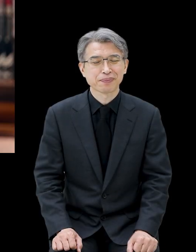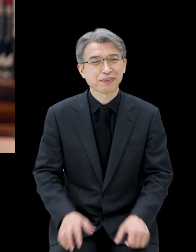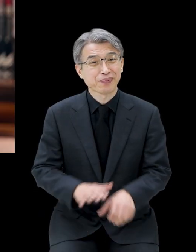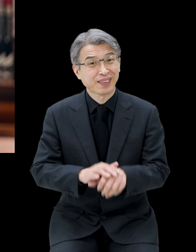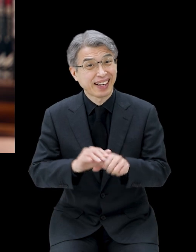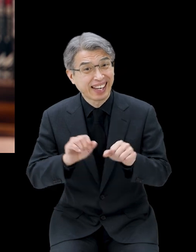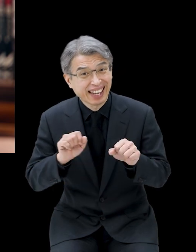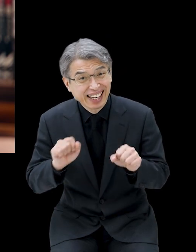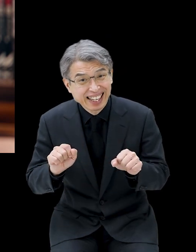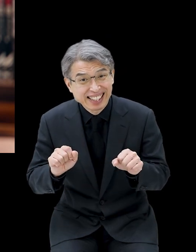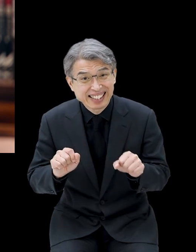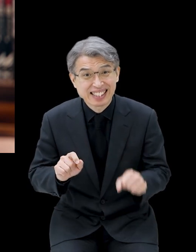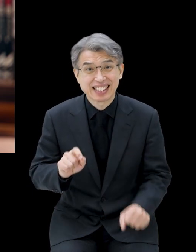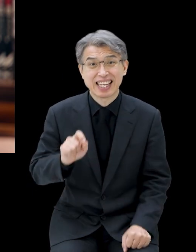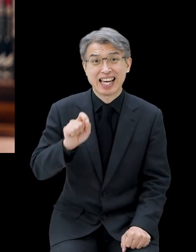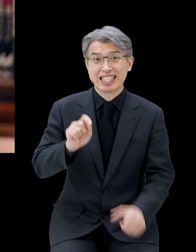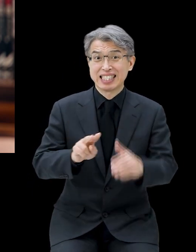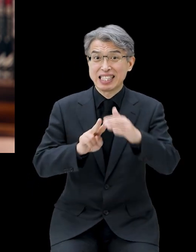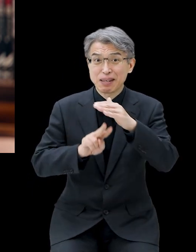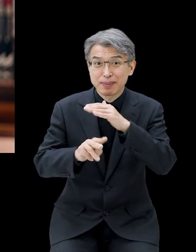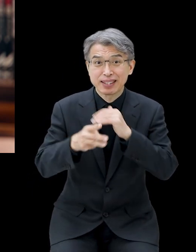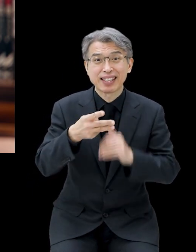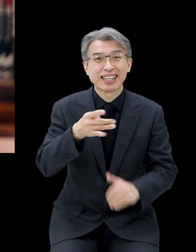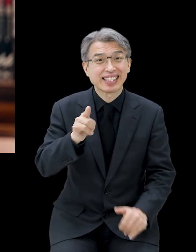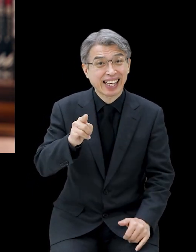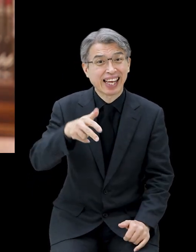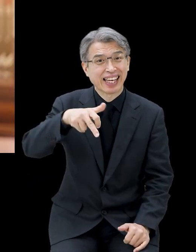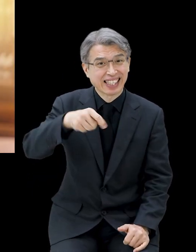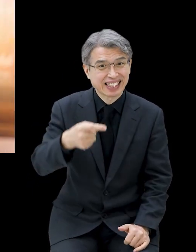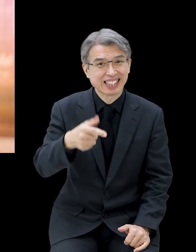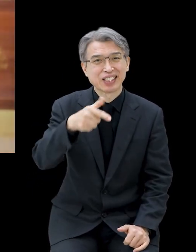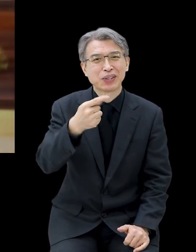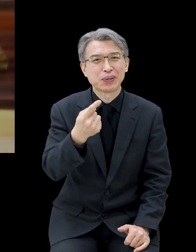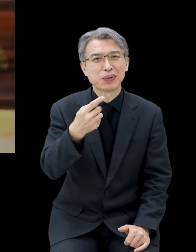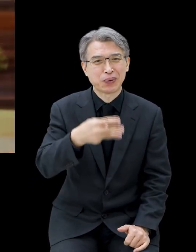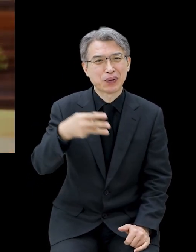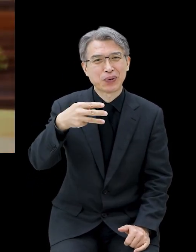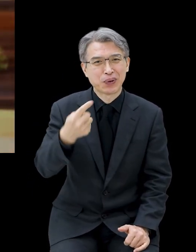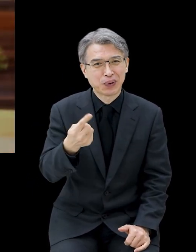네, 안녕하십니까. 엑스비전 테크놀로지 송호용 대표입니다.